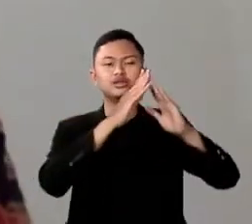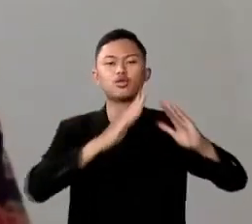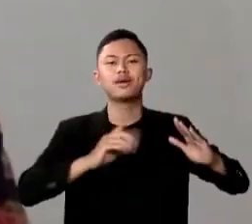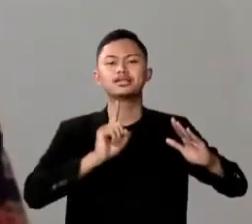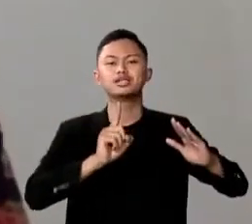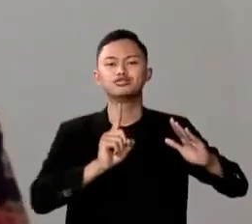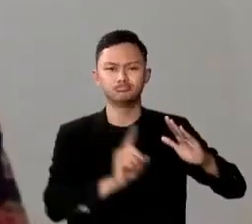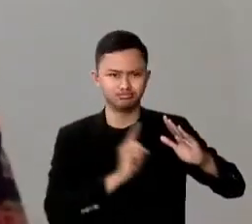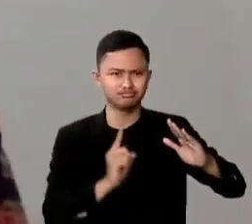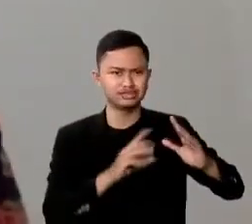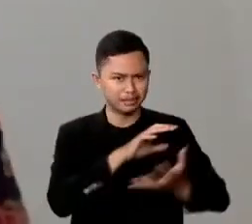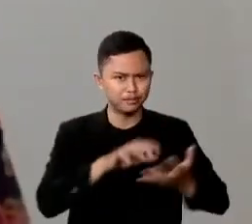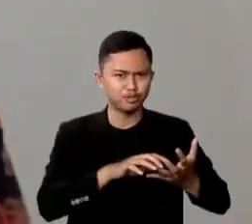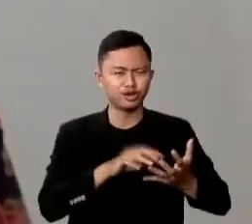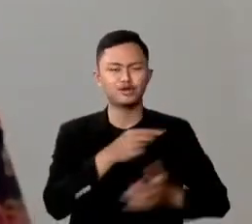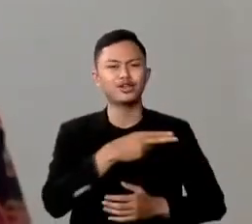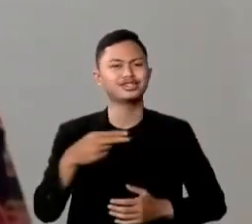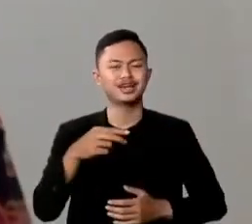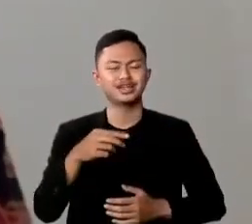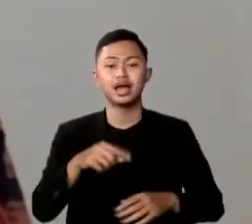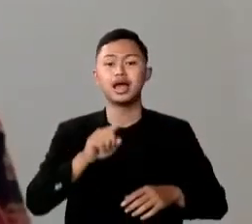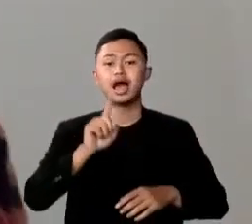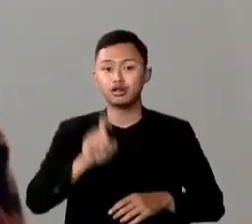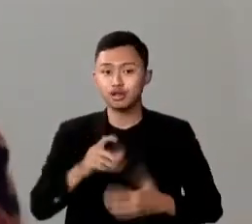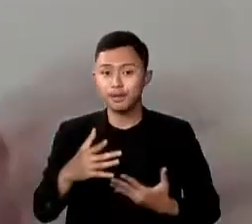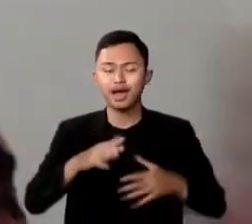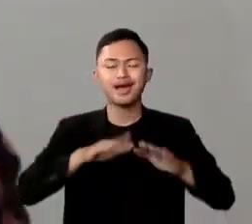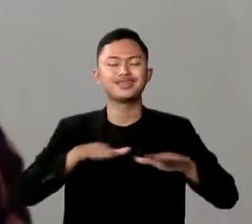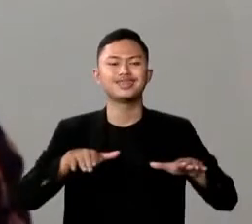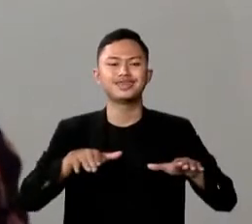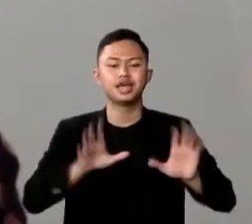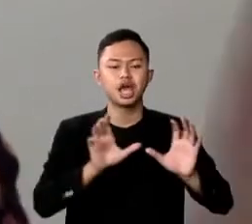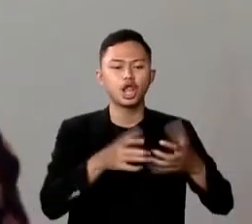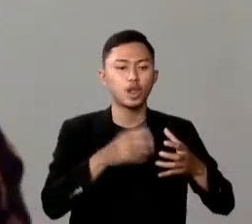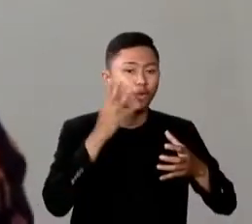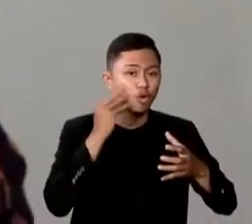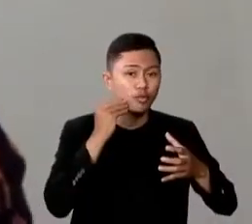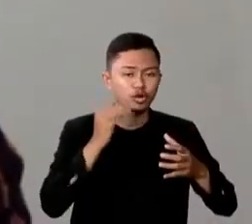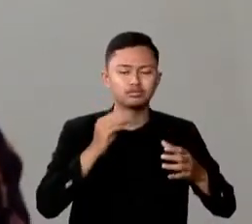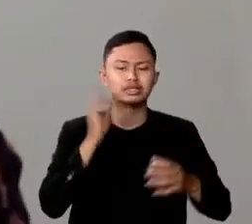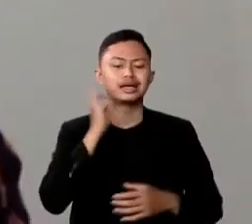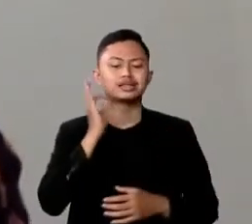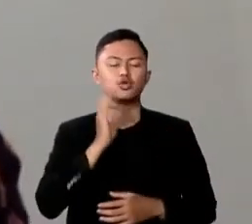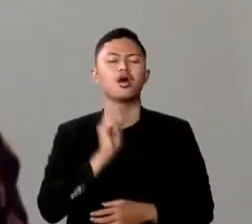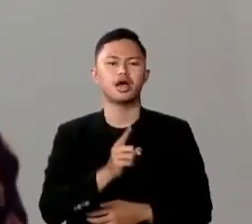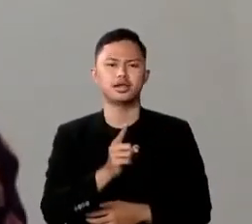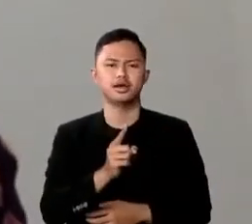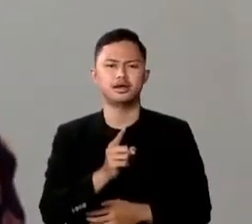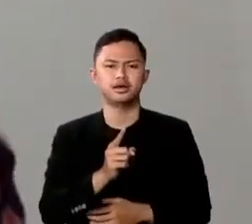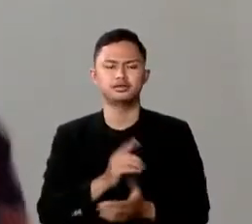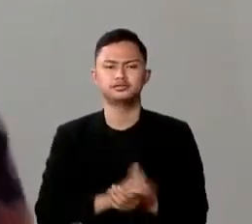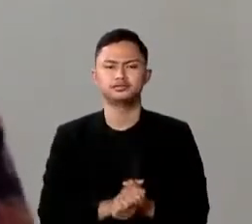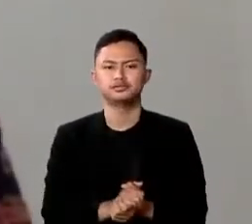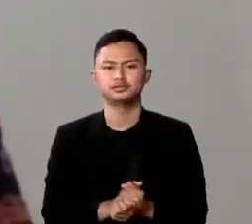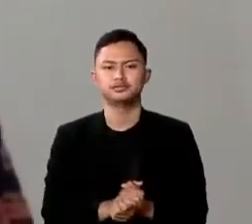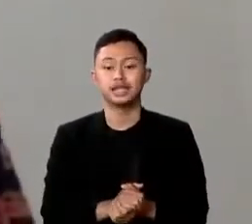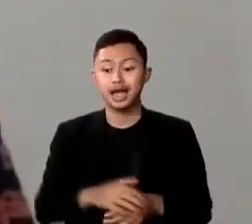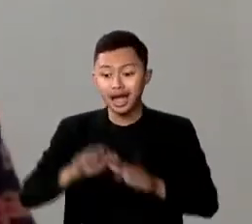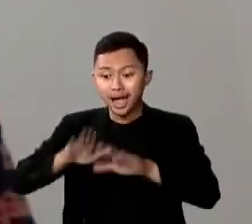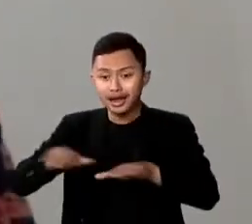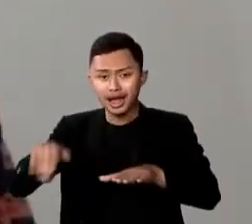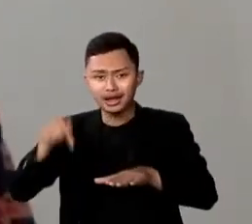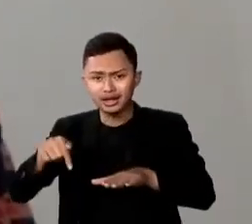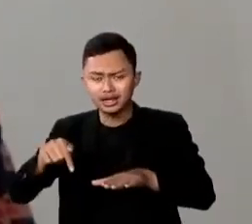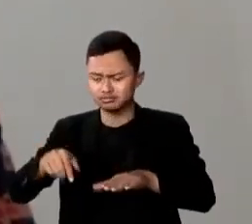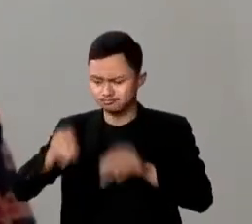saya juga di rumah seperti itu Nah kita harus hati-hati Berarti ada kelompok umur yang lebih beresiko gitu disitulah anak-anak kita